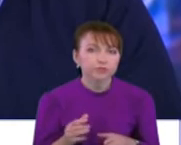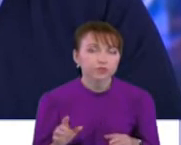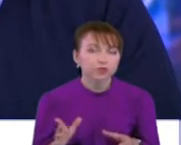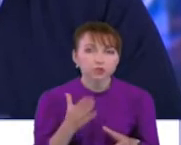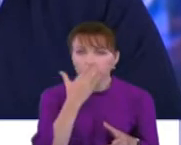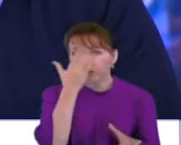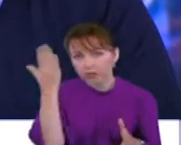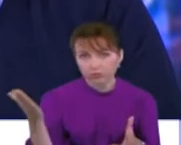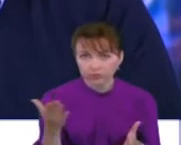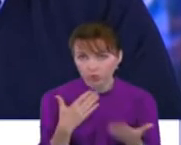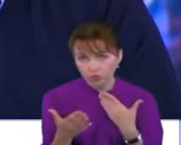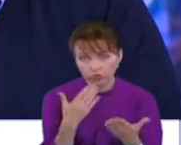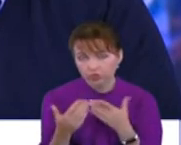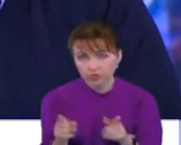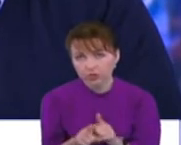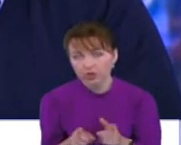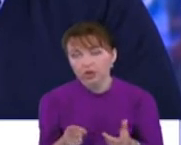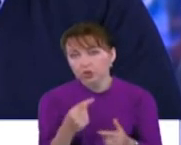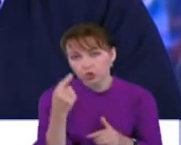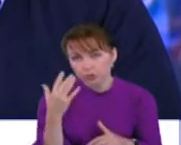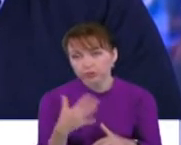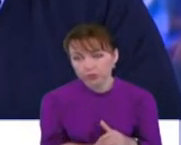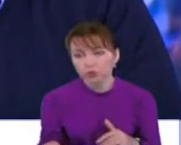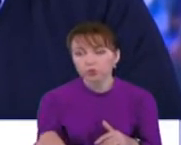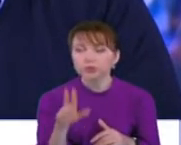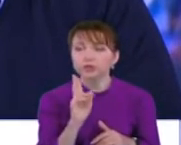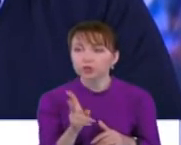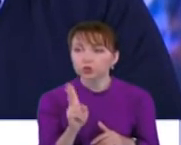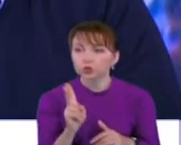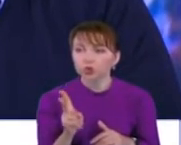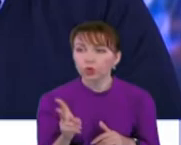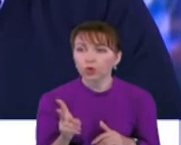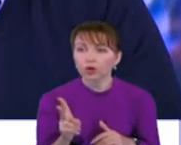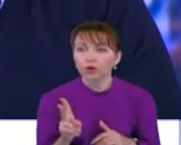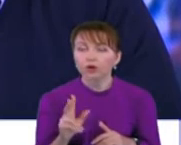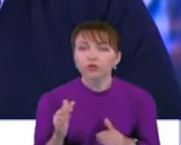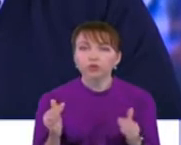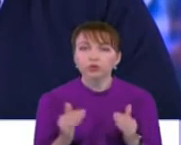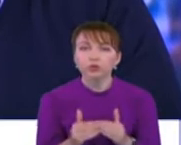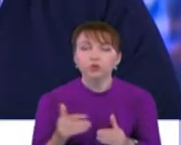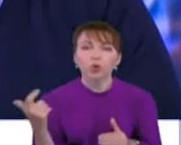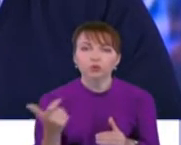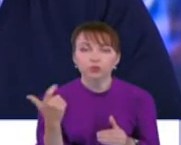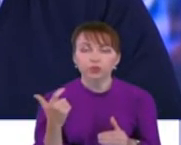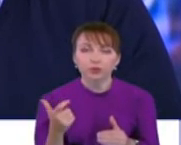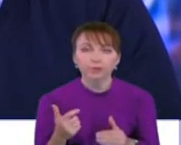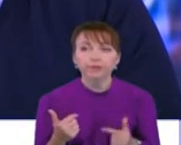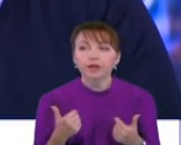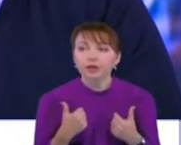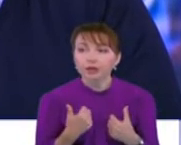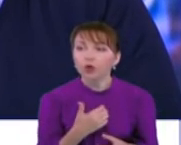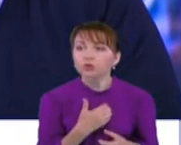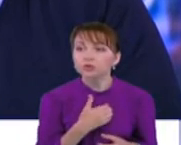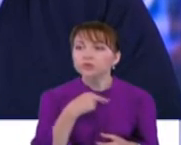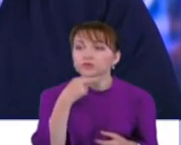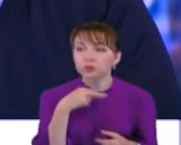зухвалому підході, щоб було зрозуміло, хто в будинку господар. Розумієте? І я хотів би звернути